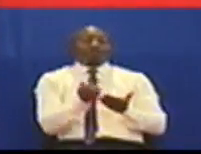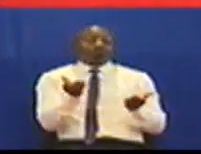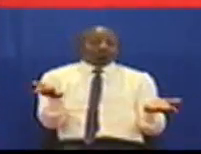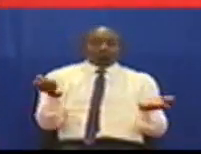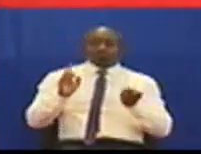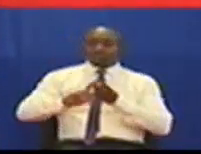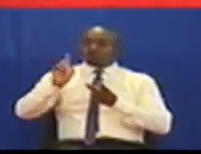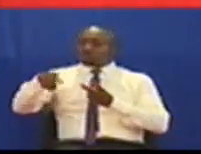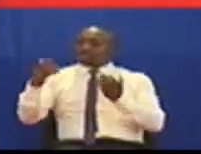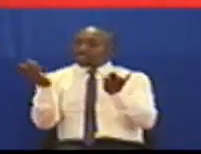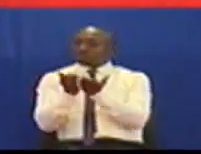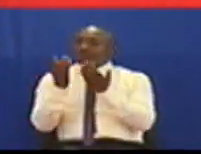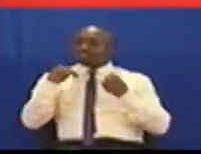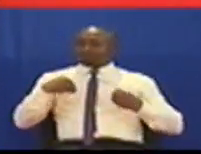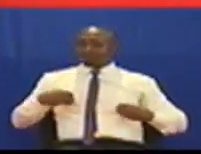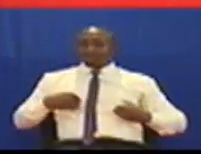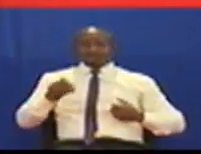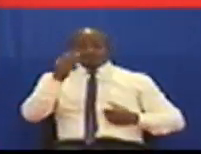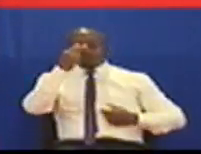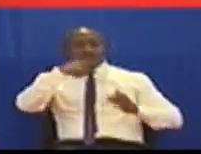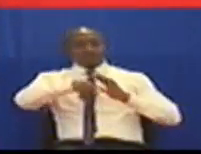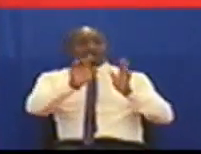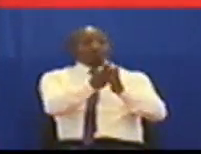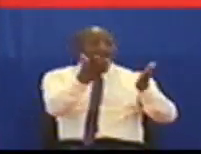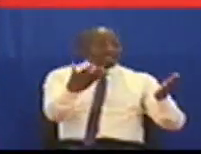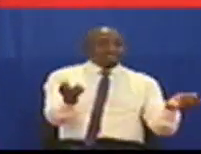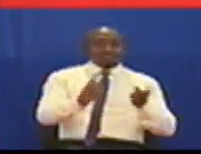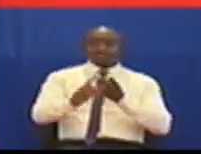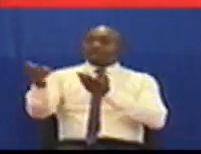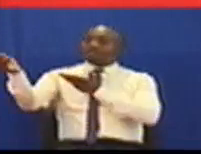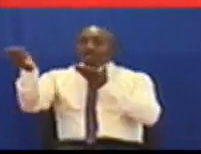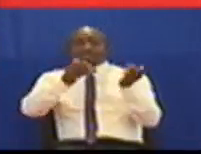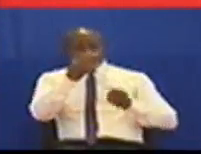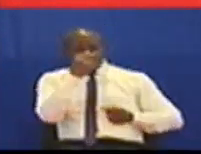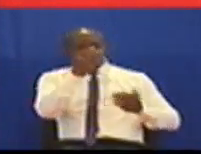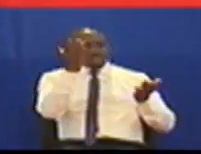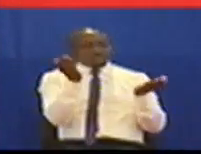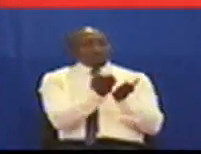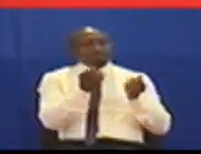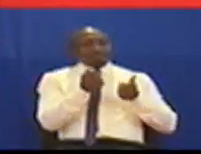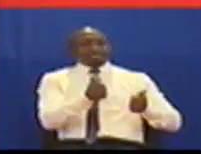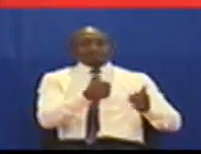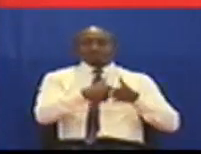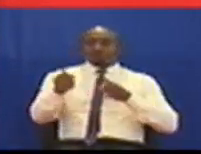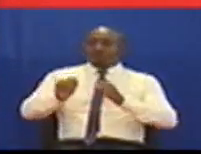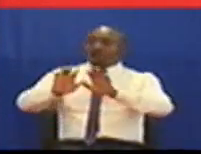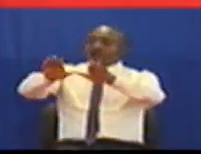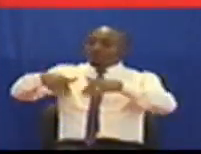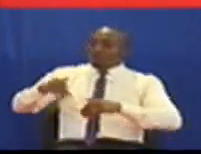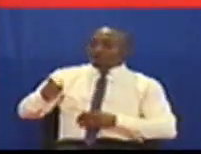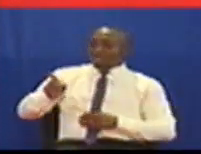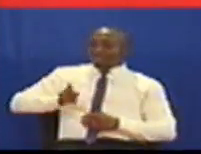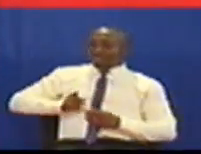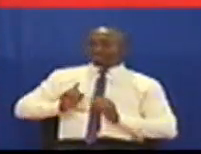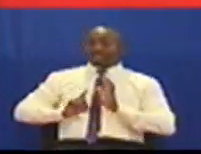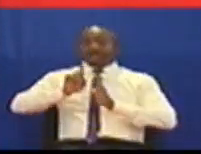na shule ya sekondari. Mmeona kwenye magazeti, karibuni mkaone shule ambayo tunategemea itaitwa Bunge Girls High School.